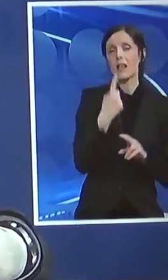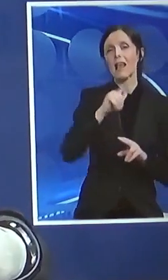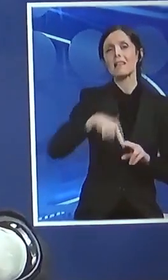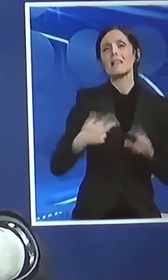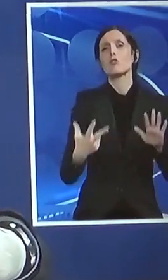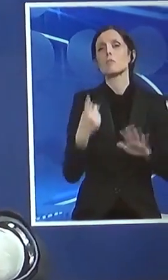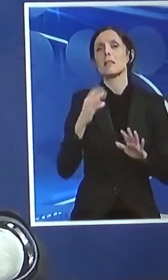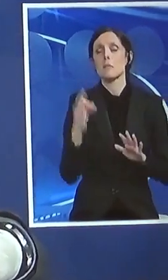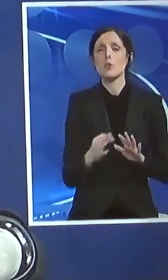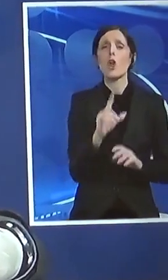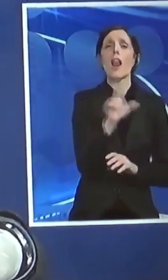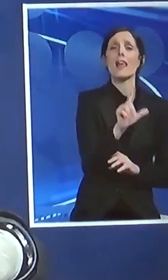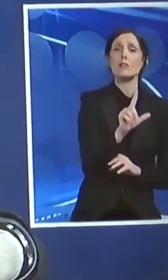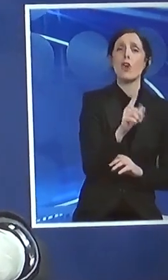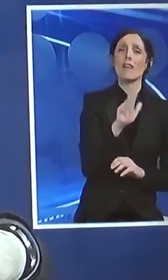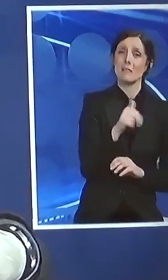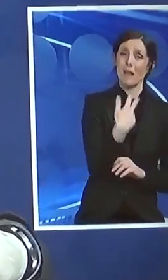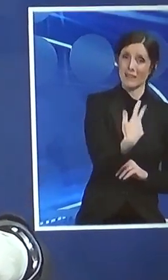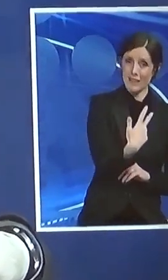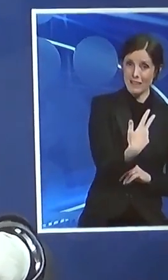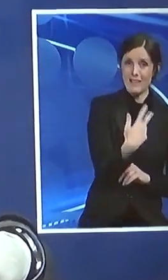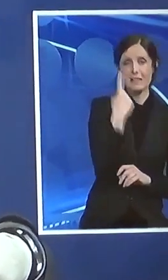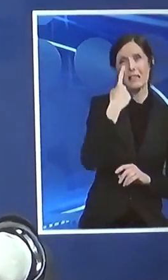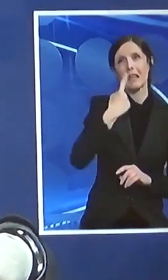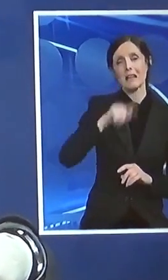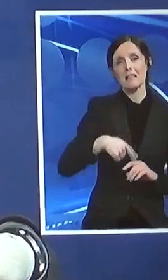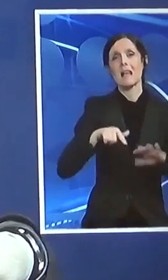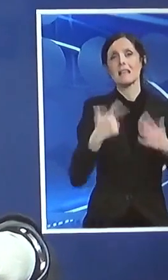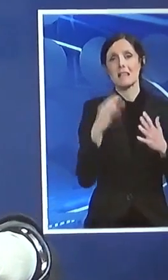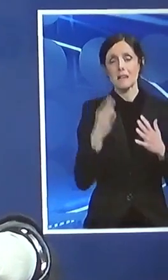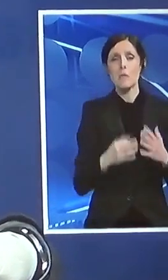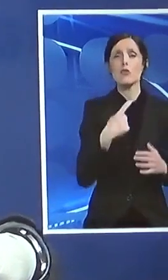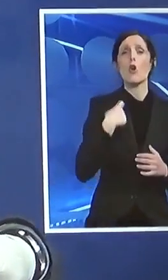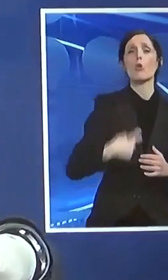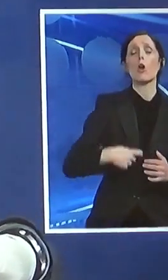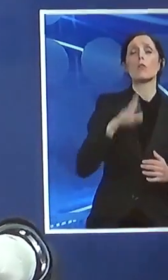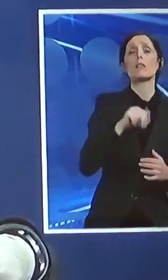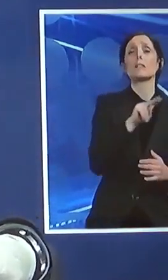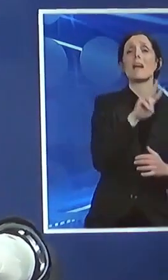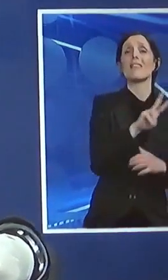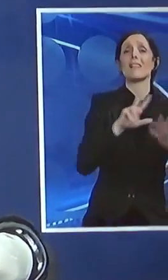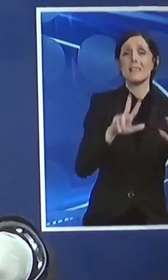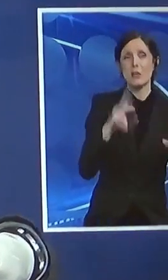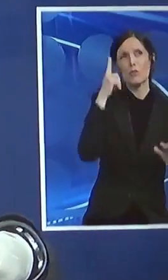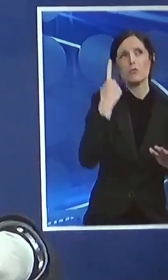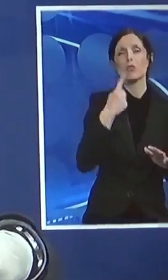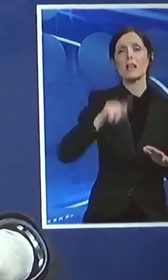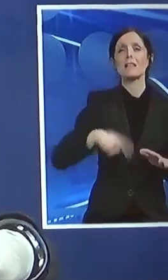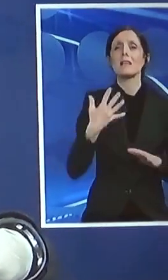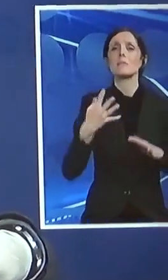1,81%, Leskovac 30, 1,7%, Kragujevac 28,